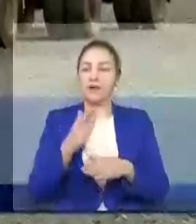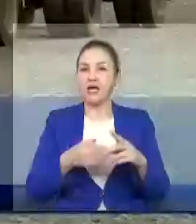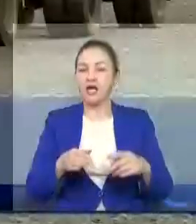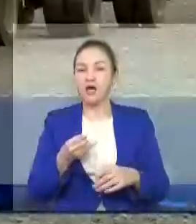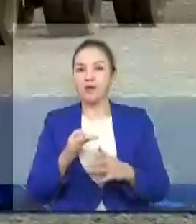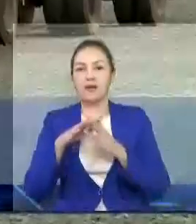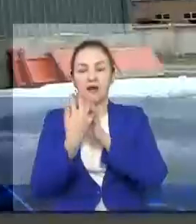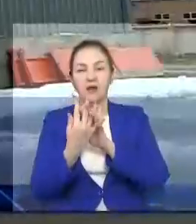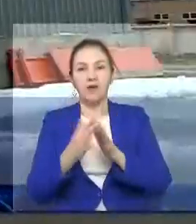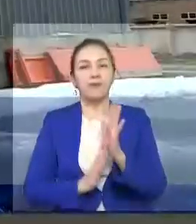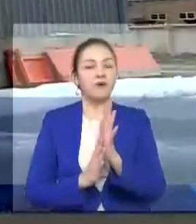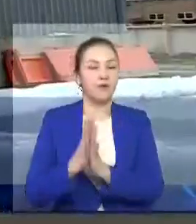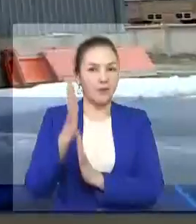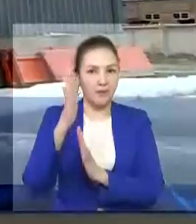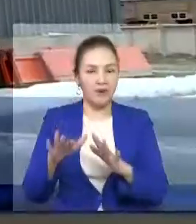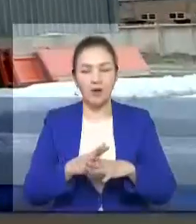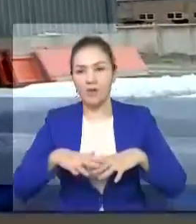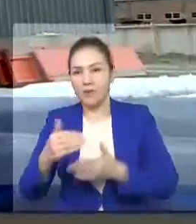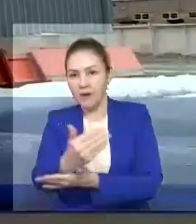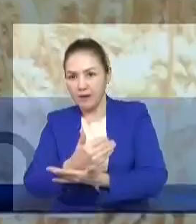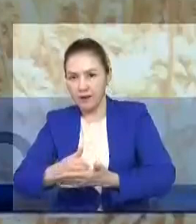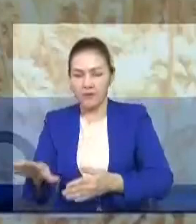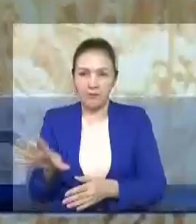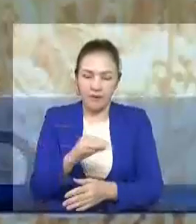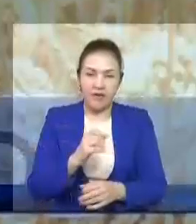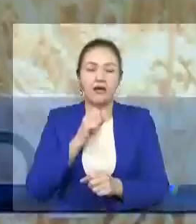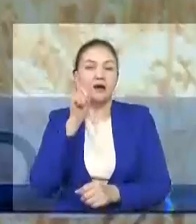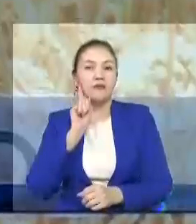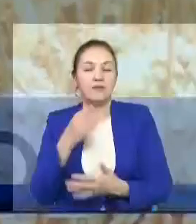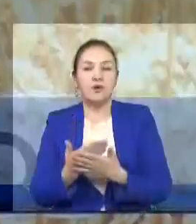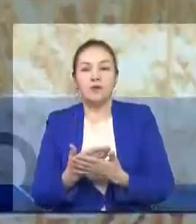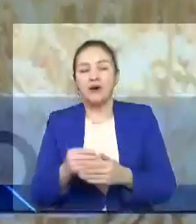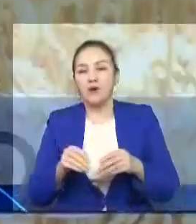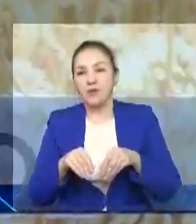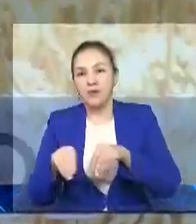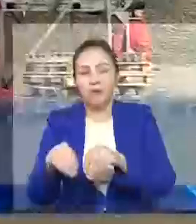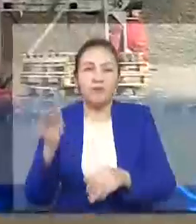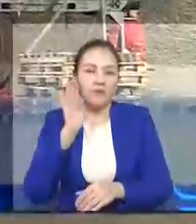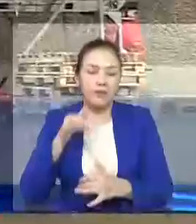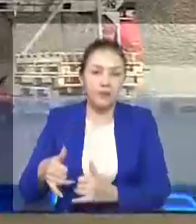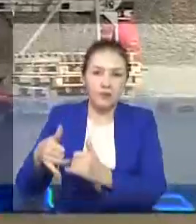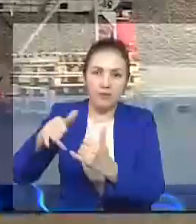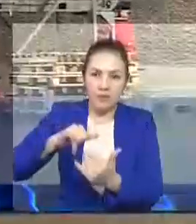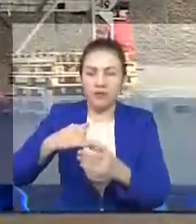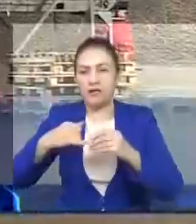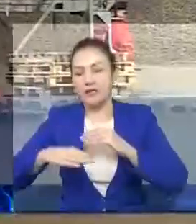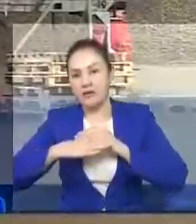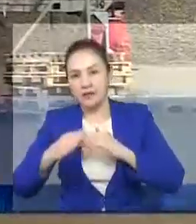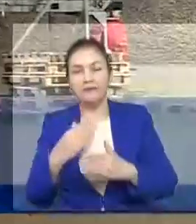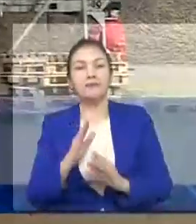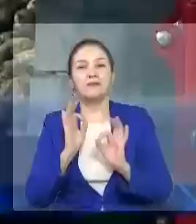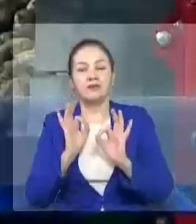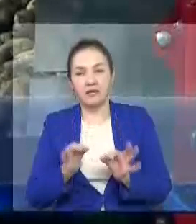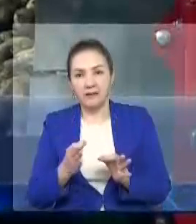Желтау ауылдық округінде өсіреді. Мұнда мол өнім алу үшін барлық жағдай жасалған. Құнарлы топырақ, суармалы жер мемлекет қолдауымен қалпына